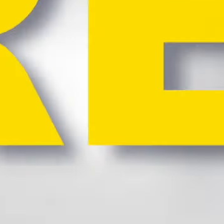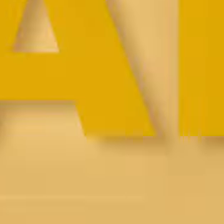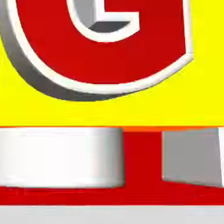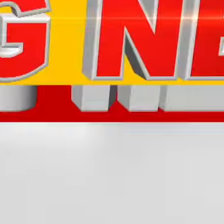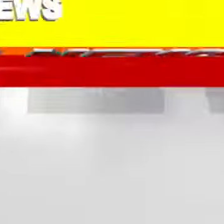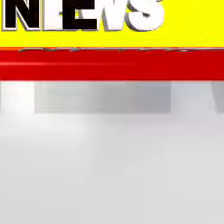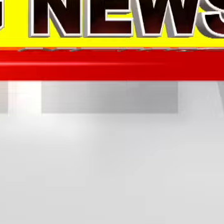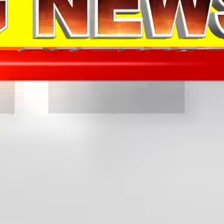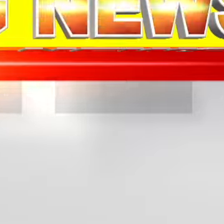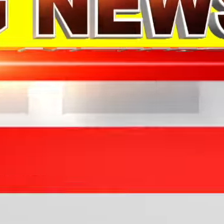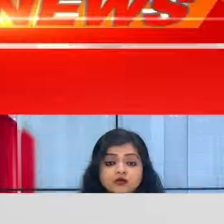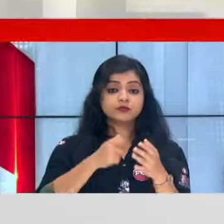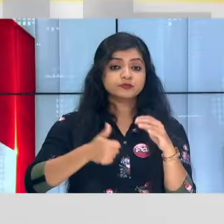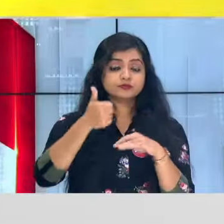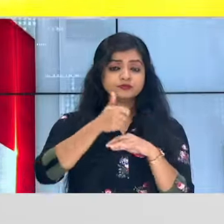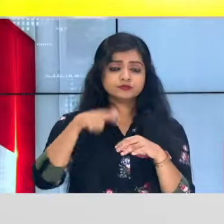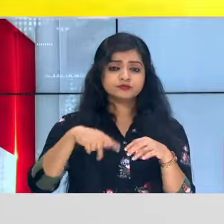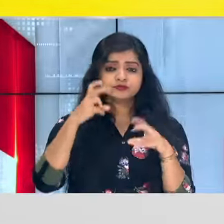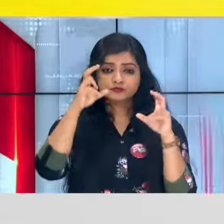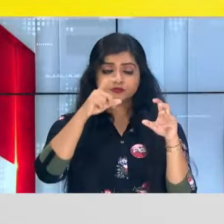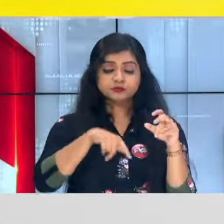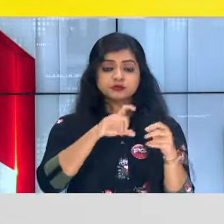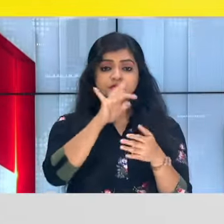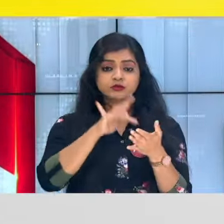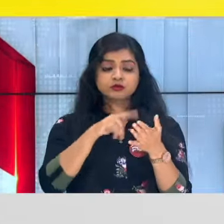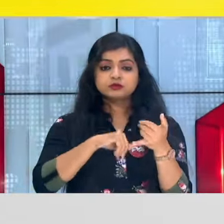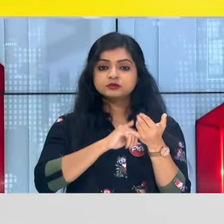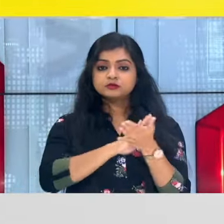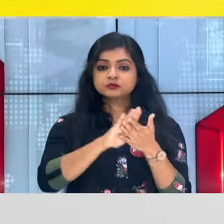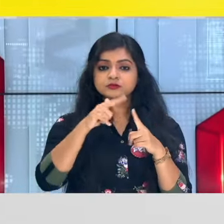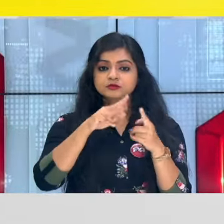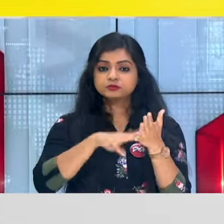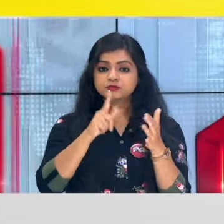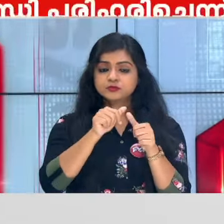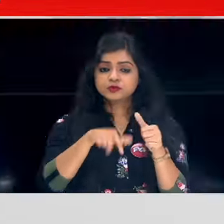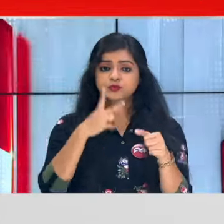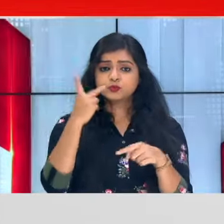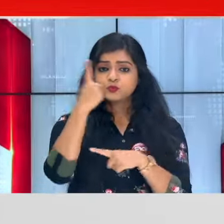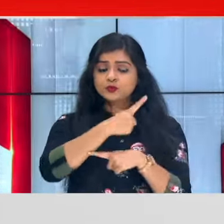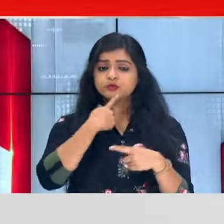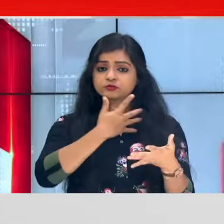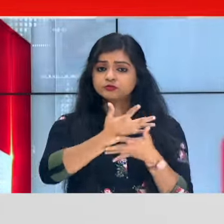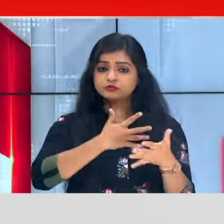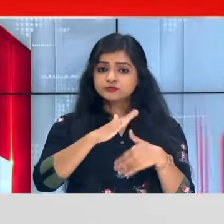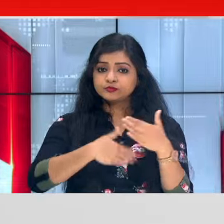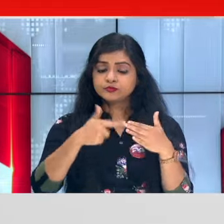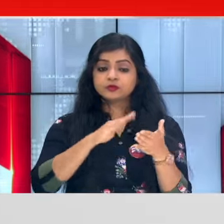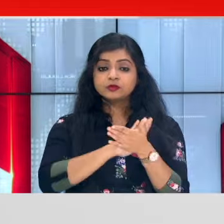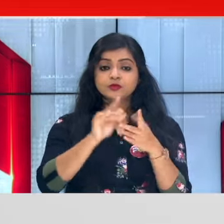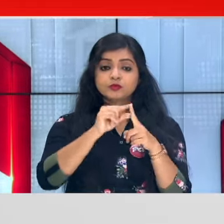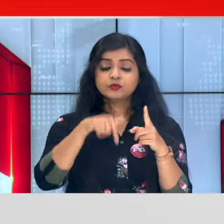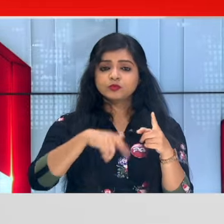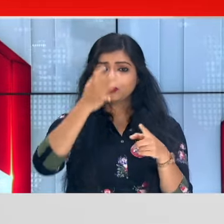പ്രവിധ, ഹൈക്കമാൻഡ് നിയോഗിച്ച കേന്ദ്ര നിരീക്ഷകർ ഷിംലയിൽ ക്യാമ്പ് ചെയ്ത് രണ്ടു ദിവസമായി നടത്തിയ മാരത്തോൺ ചർച്ചകൾക്ക് ശേഷമാണ് ഇപ്പോൾ ഹിമാചൽ പ്രദേശിലെ